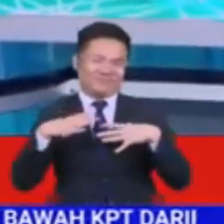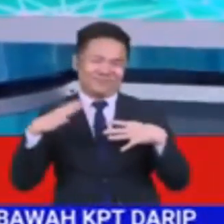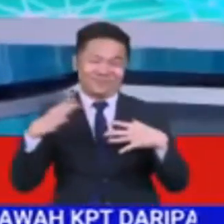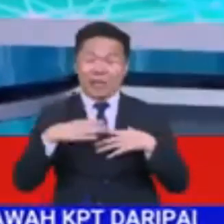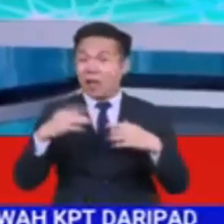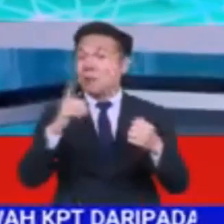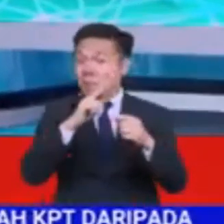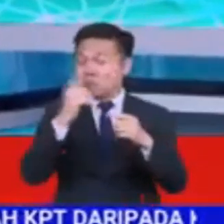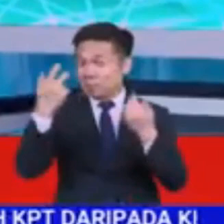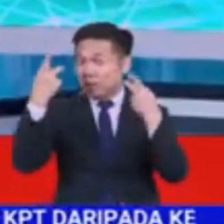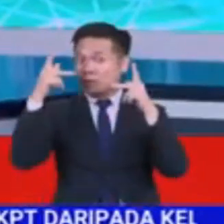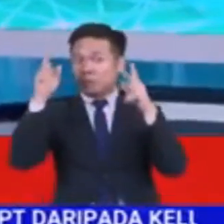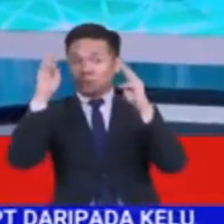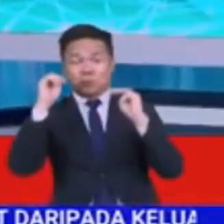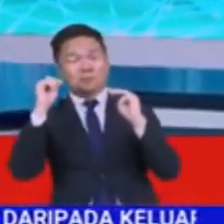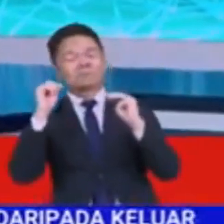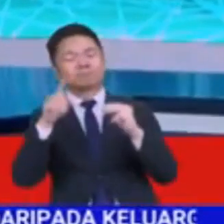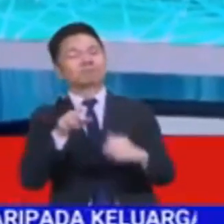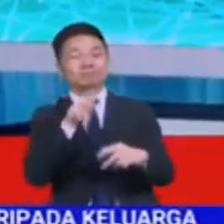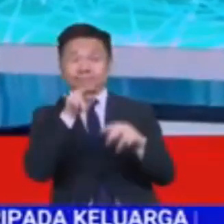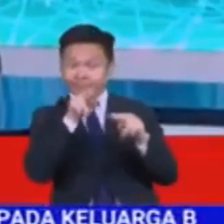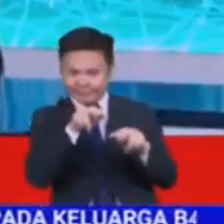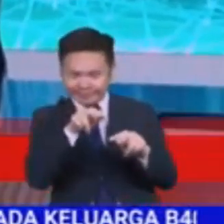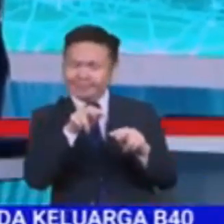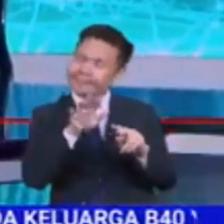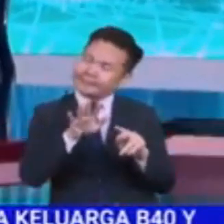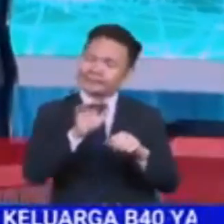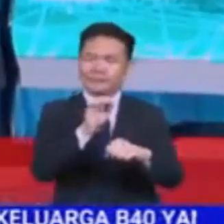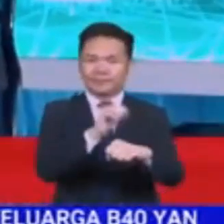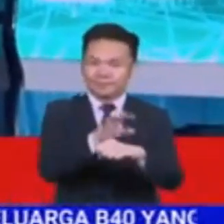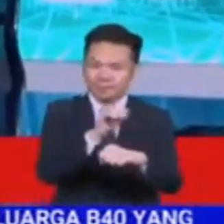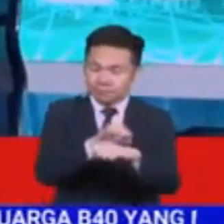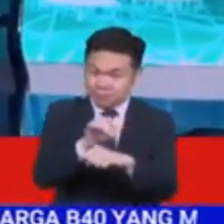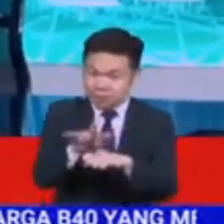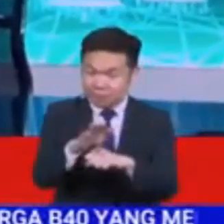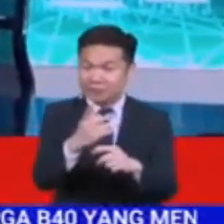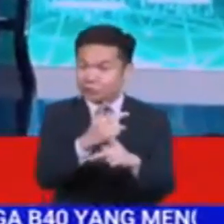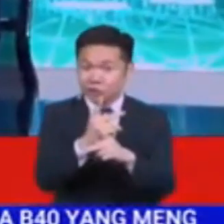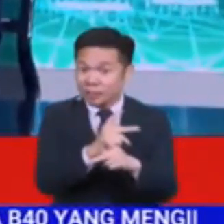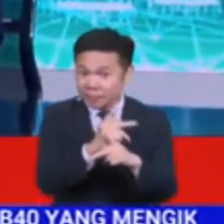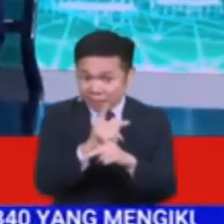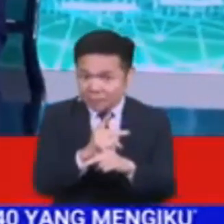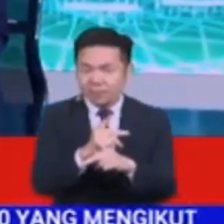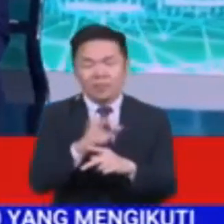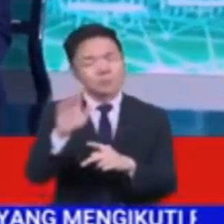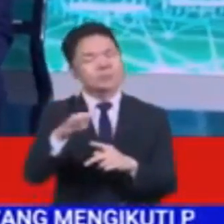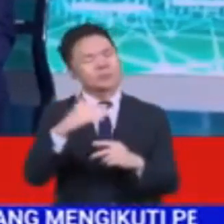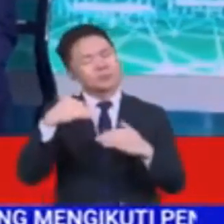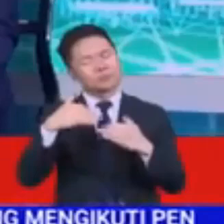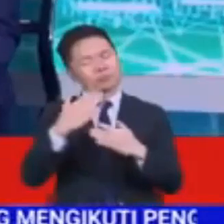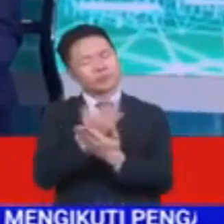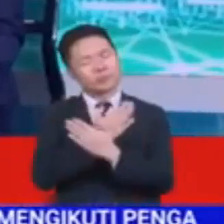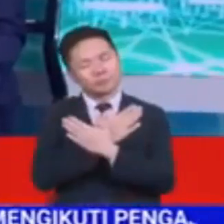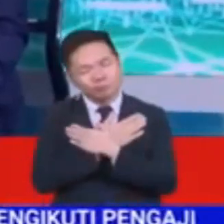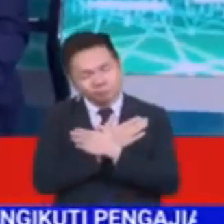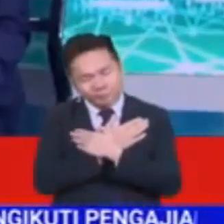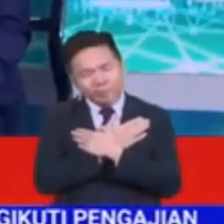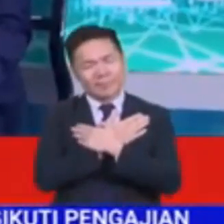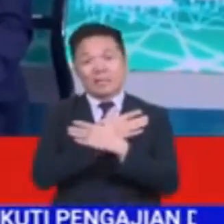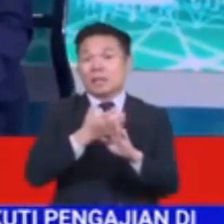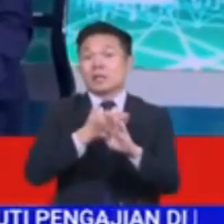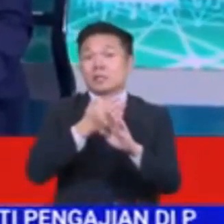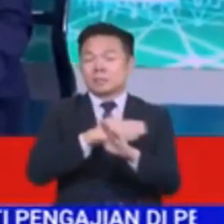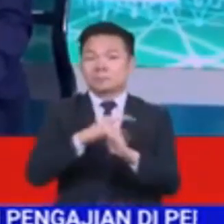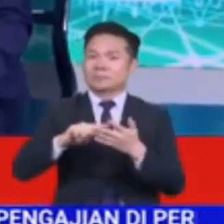mendapat perhatian Perdana Menteri yang menasihatkan pengguna jalan raya agar berhati-hati dan mendapatkan rehat yang secukupnya